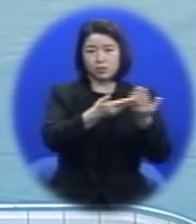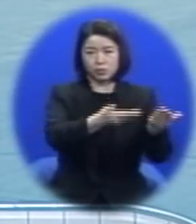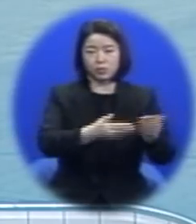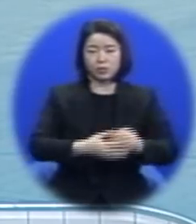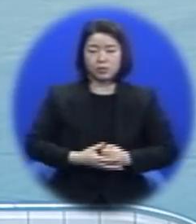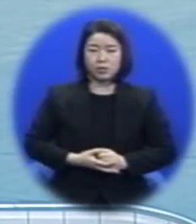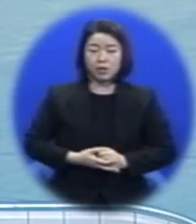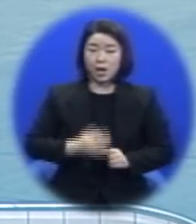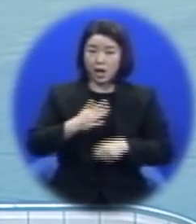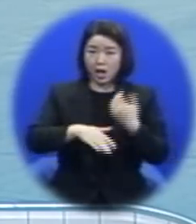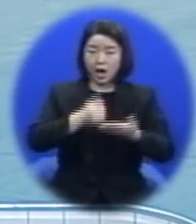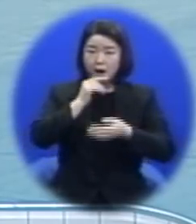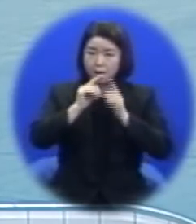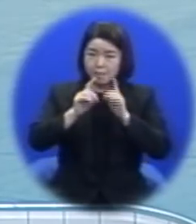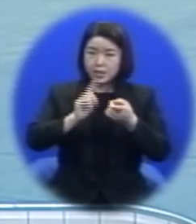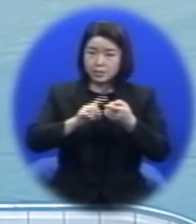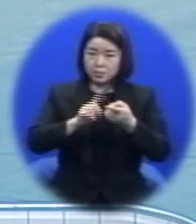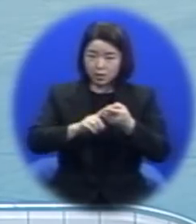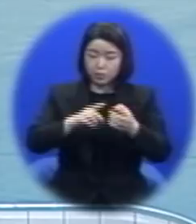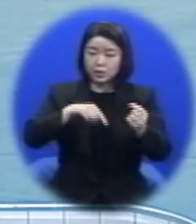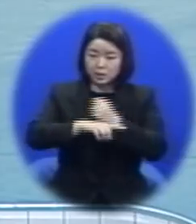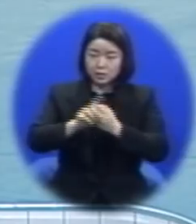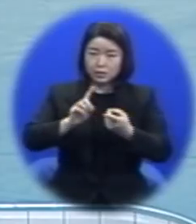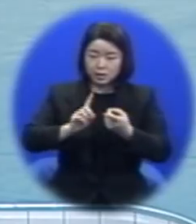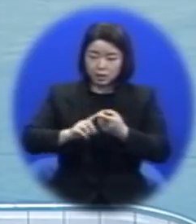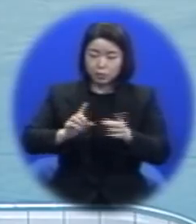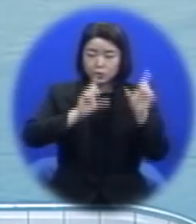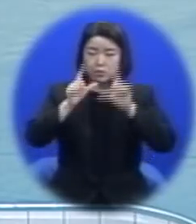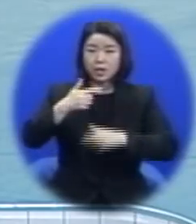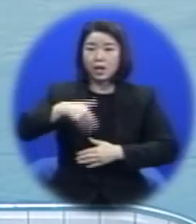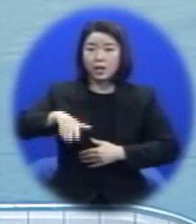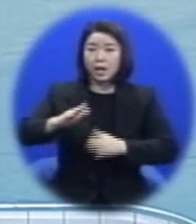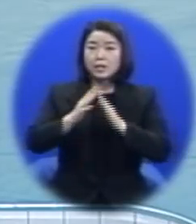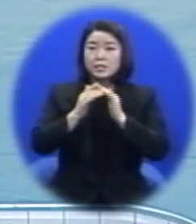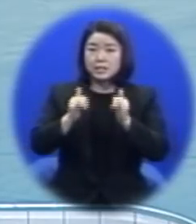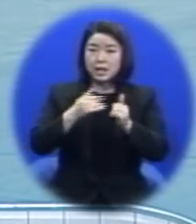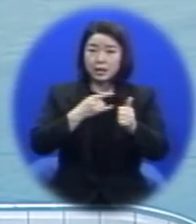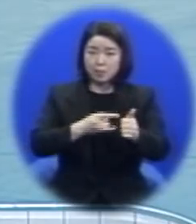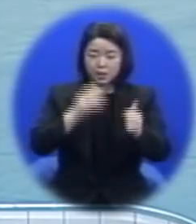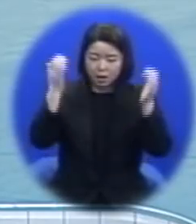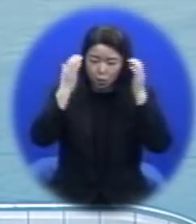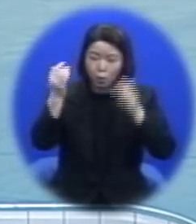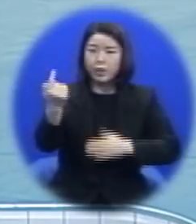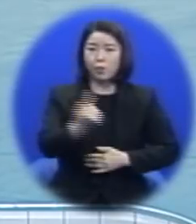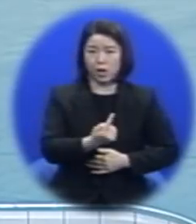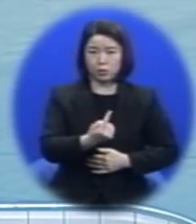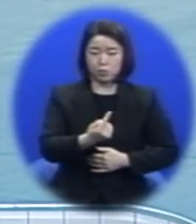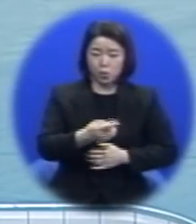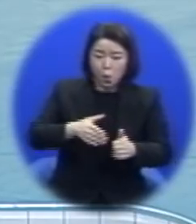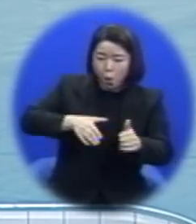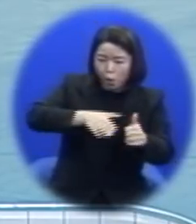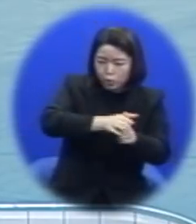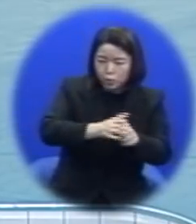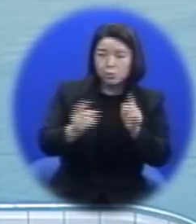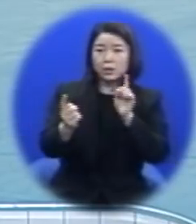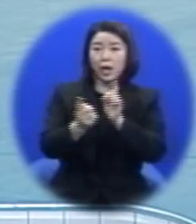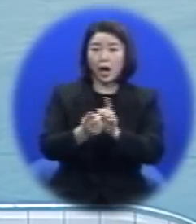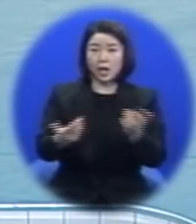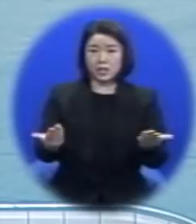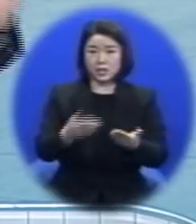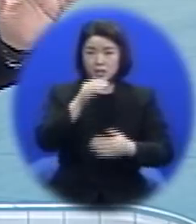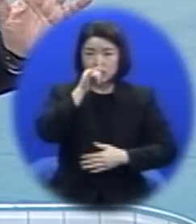하나님의 말씀대로 뜻대로 살아가는 일에 대해서 고난이 온다 하더라도, 심지어 죽임을 당하는 일이 있다